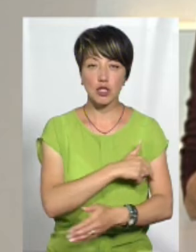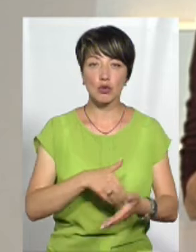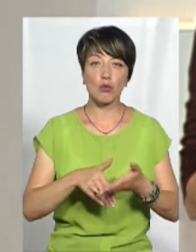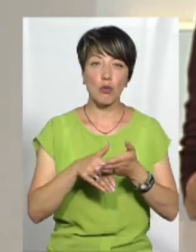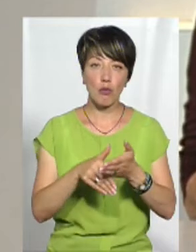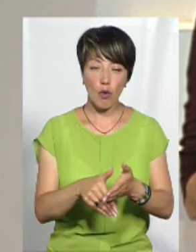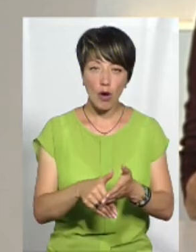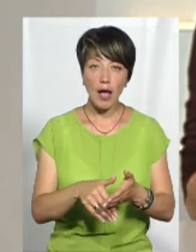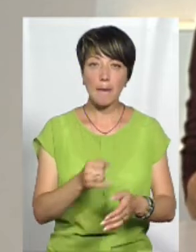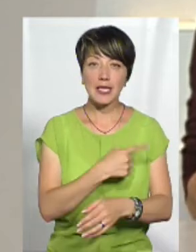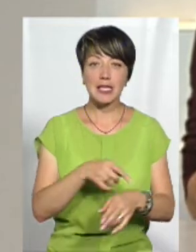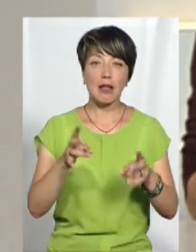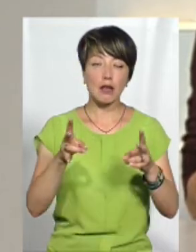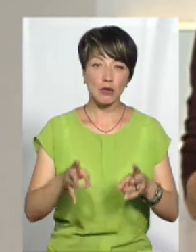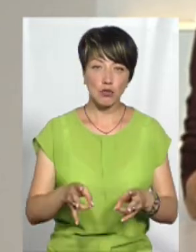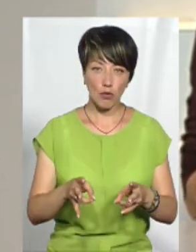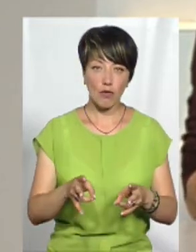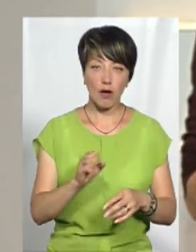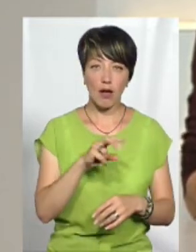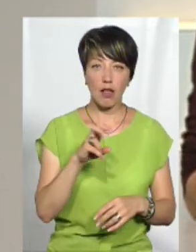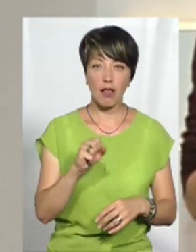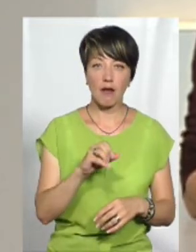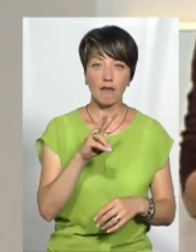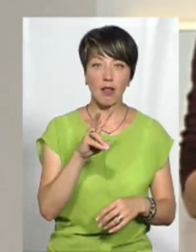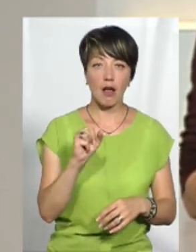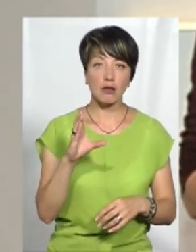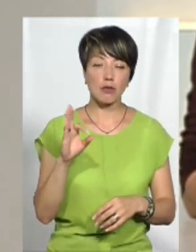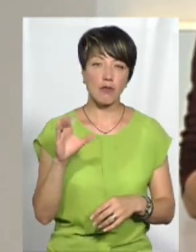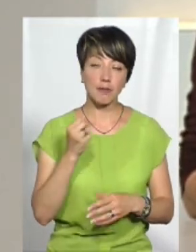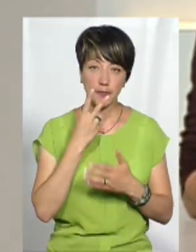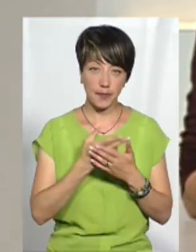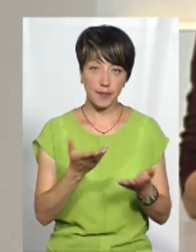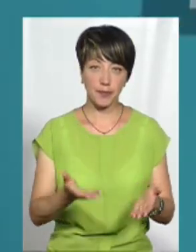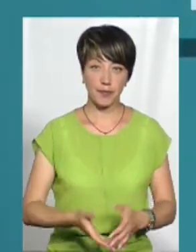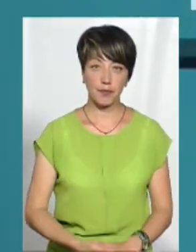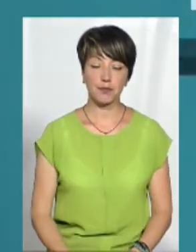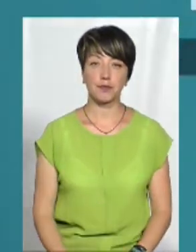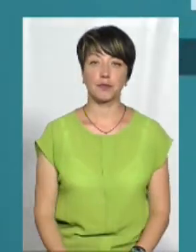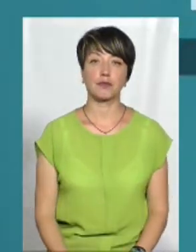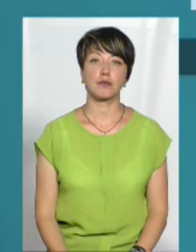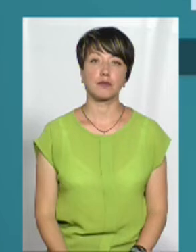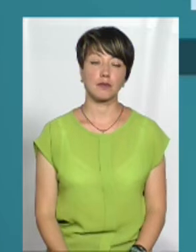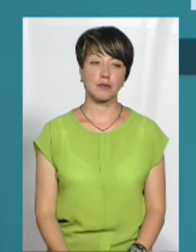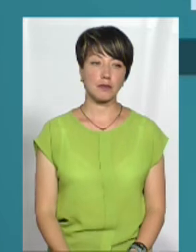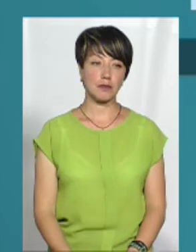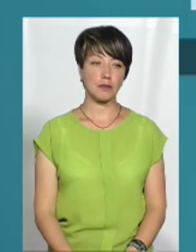медичної допомоги та медицини катастроф Алла Власова. Дивимось.